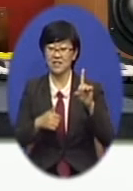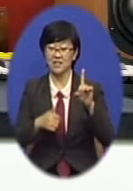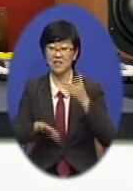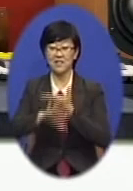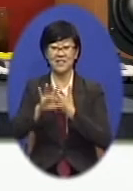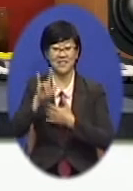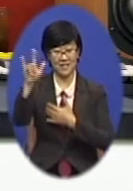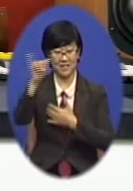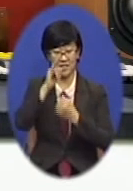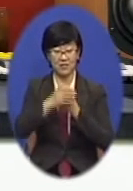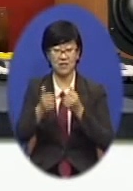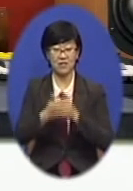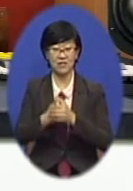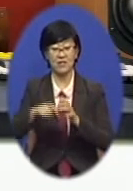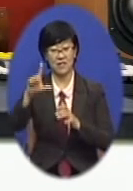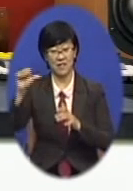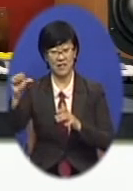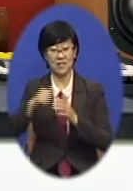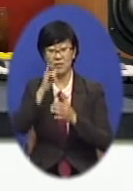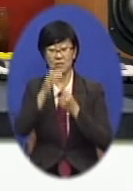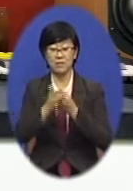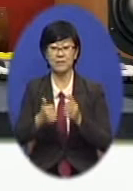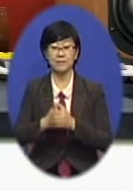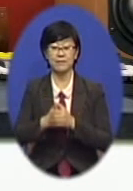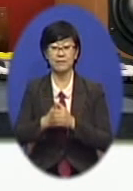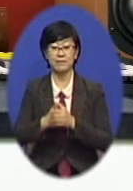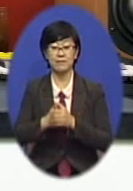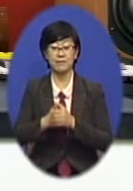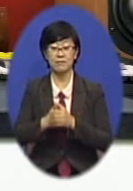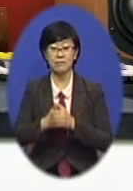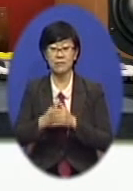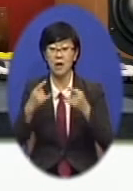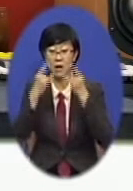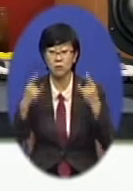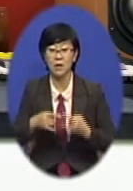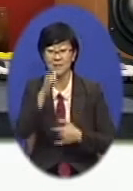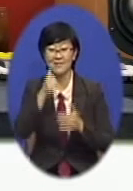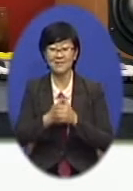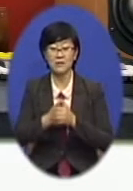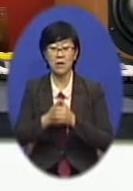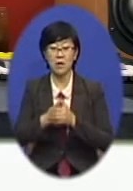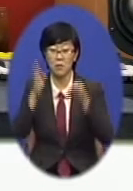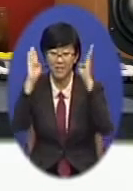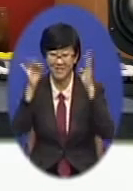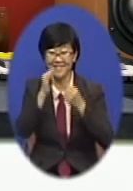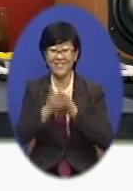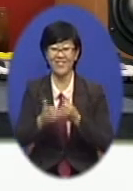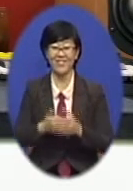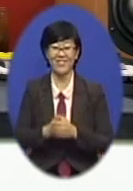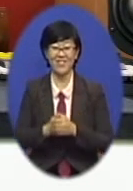외국가 있고, 네. LA가 있고, 하나는 또 프랑스 가서 있고, 프랑스. 하나는 마레이시아 가서 있고. 아이고